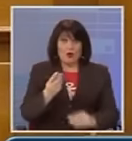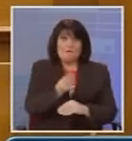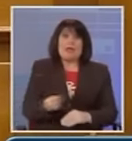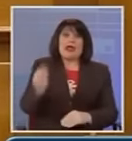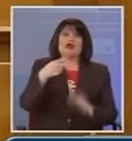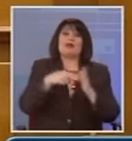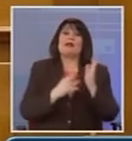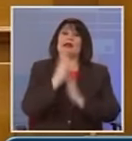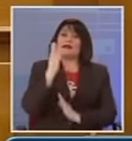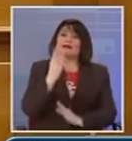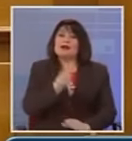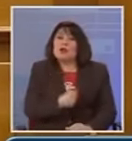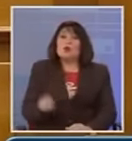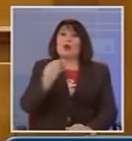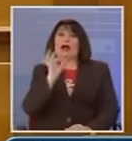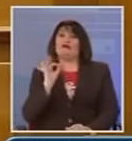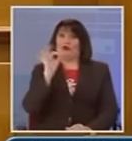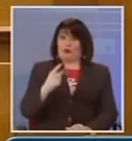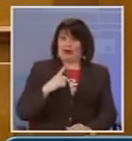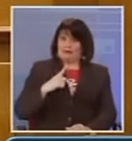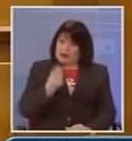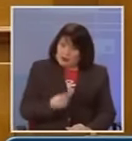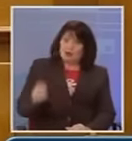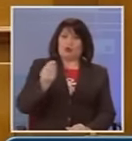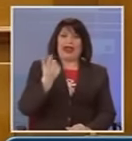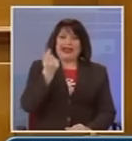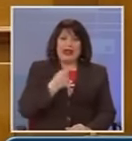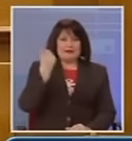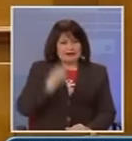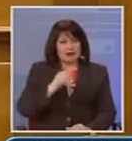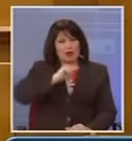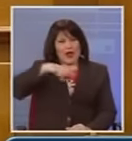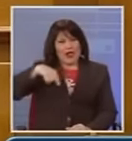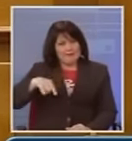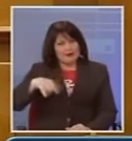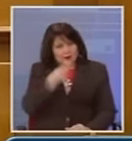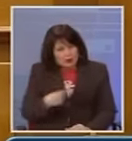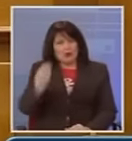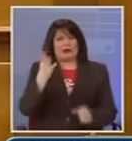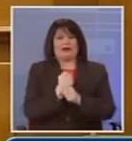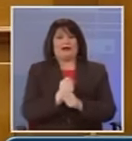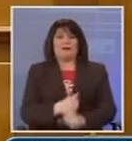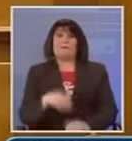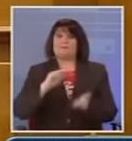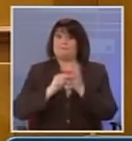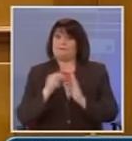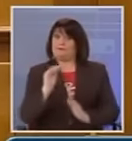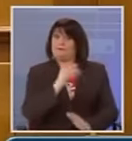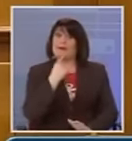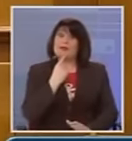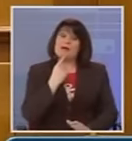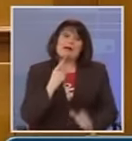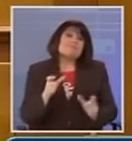2014 προβλεπόταν πολύ πάνω από το στόχο, δηλαδή το 1,5% του ΑΕΠ. Βέβαια, όπως προειδοποιήσαμε πολλές φορές, η